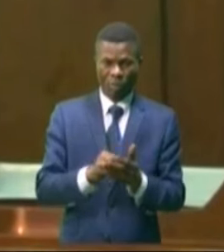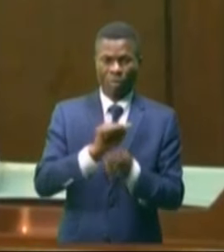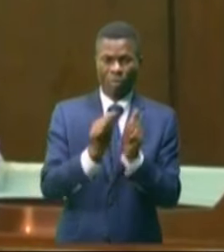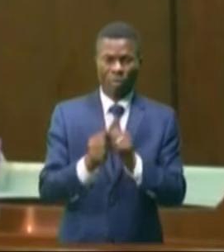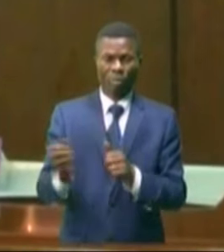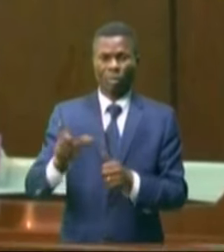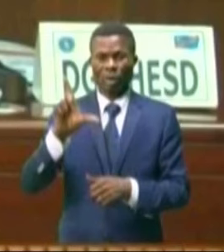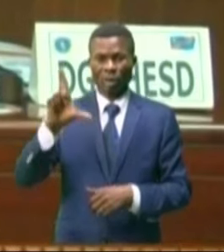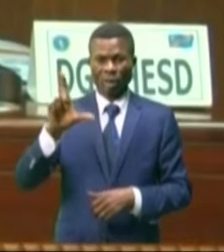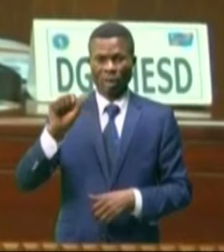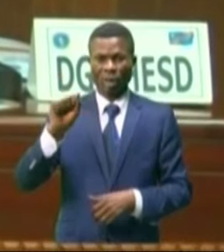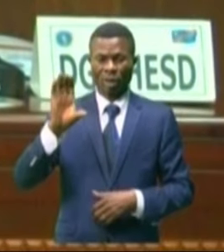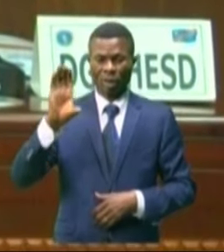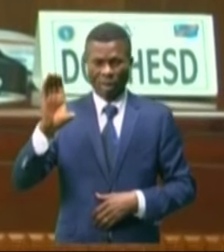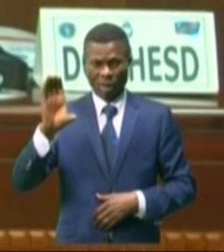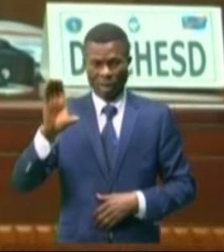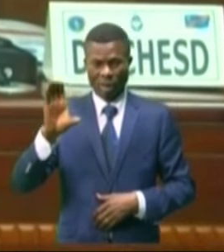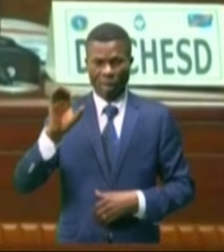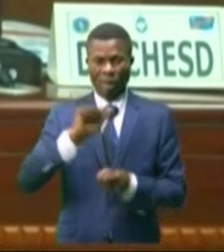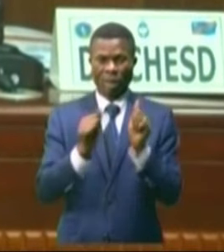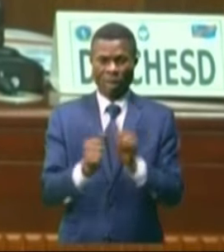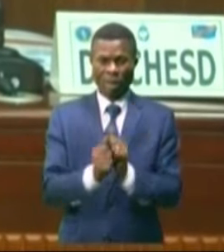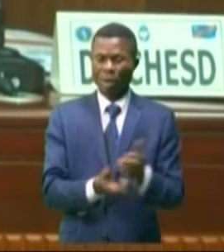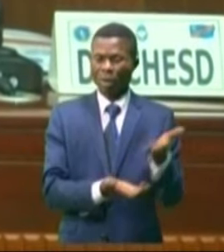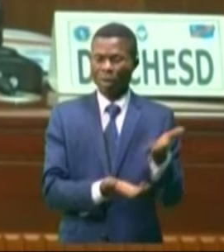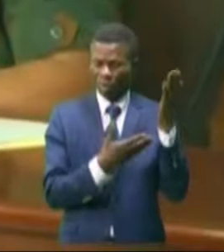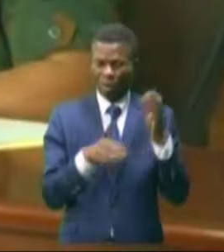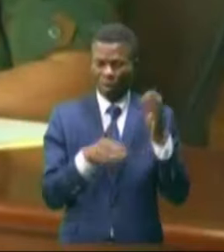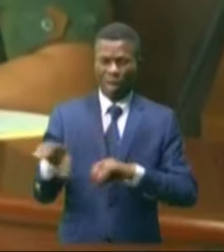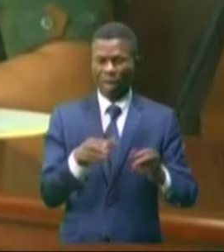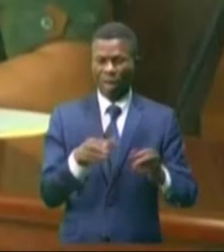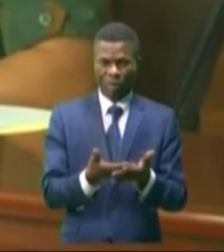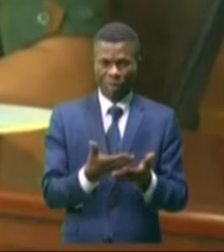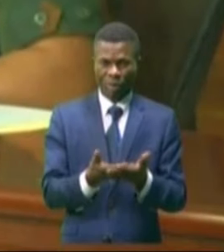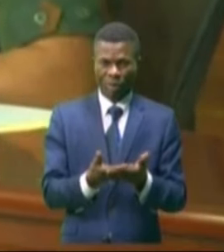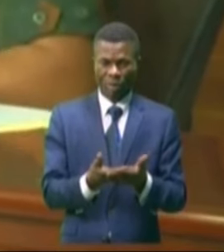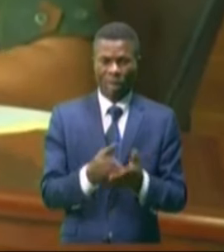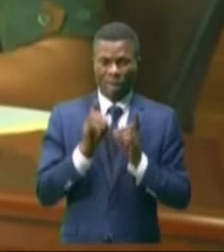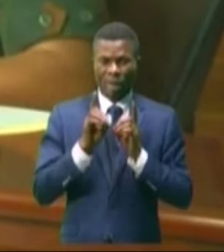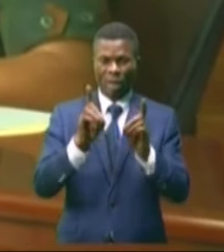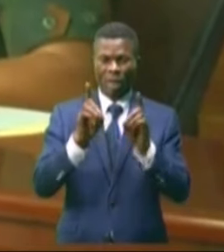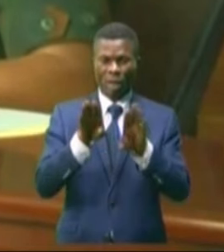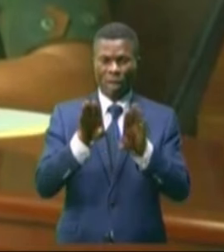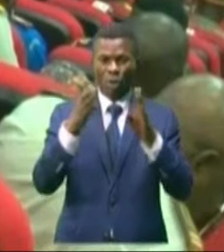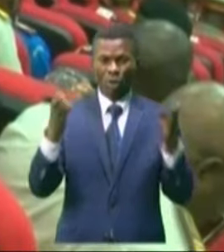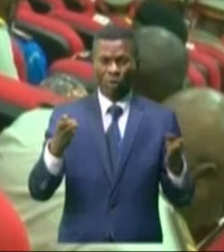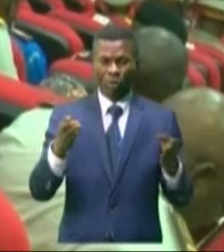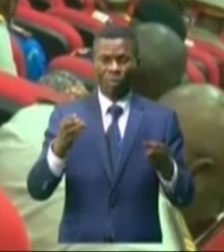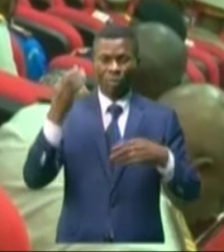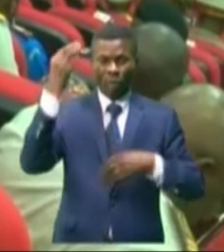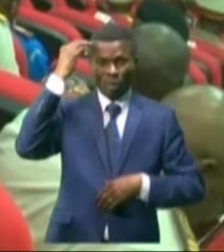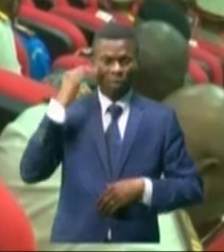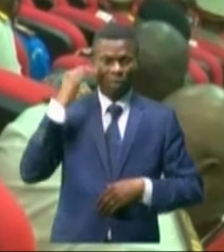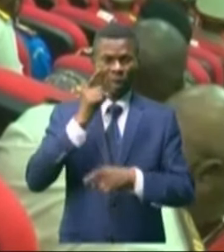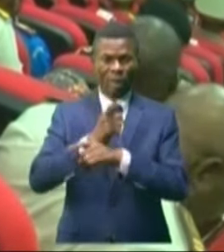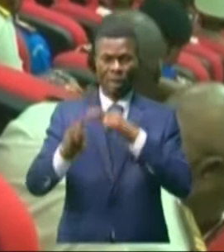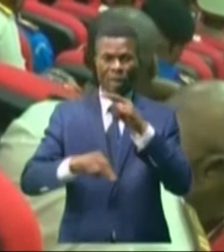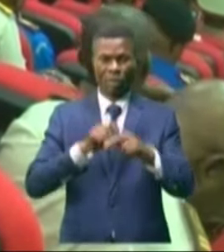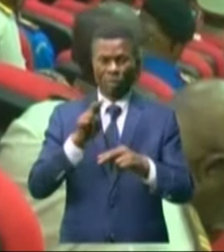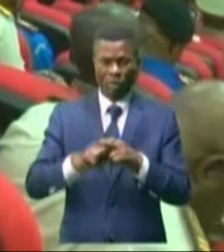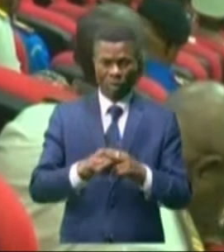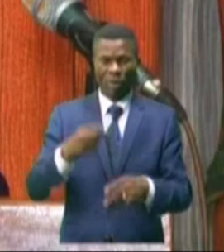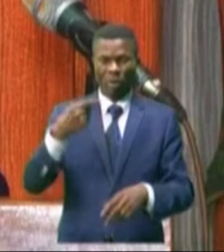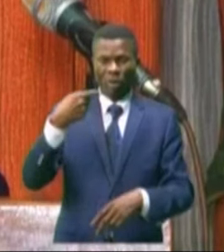Grands Lacs, enjeux et axes prioritaires d'action ». Dans son mot d'ouverture, le patron de la Défense nationale, Guy